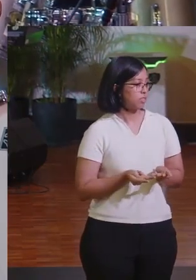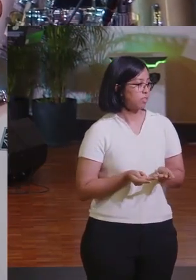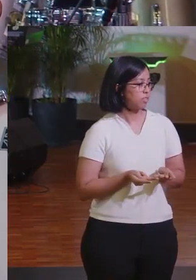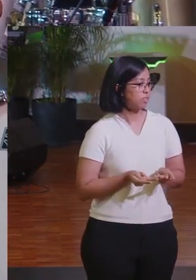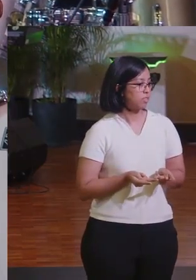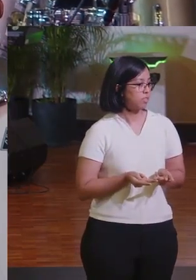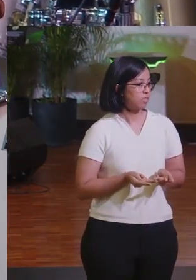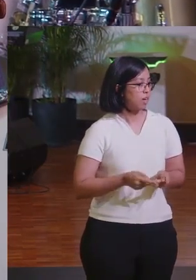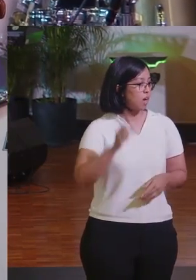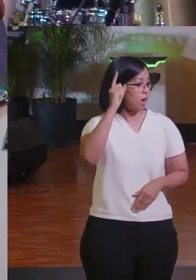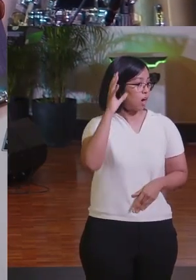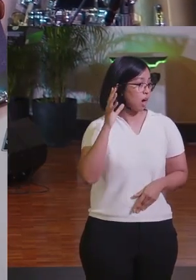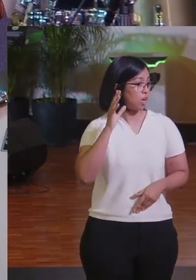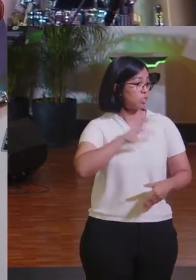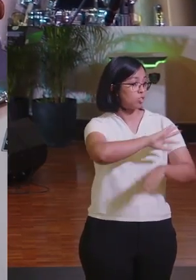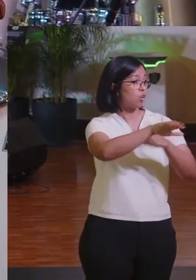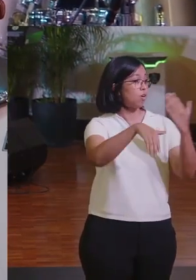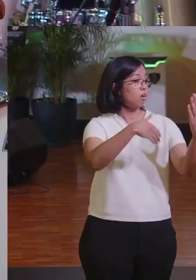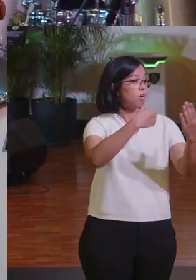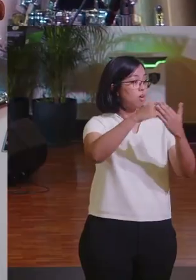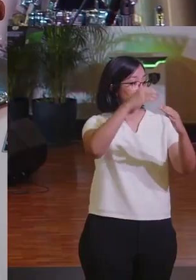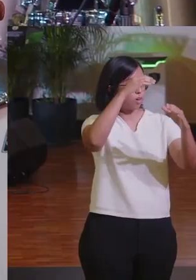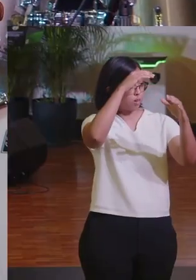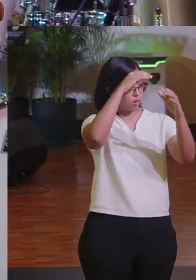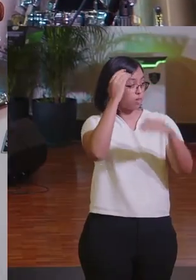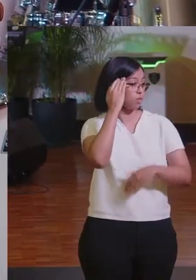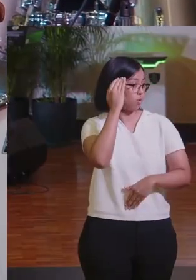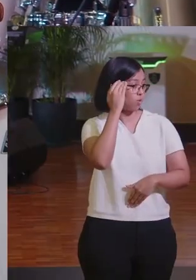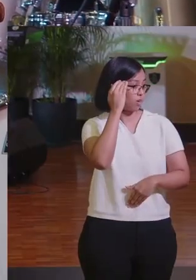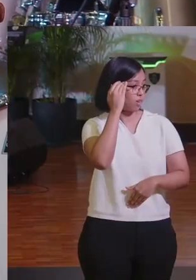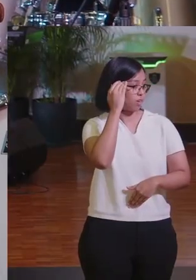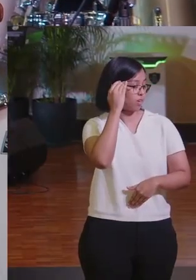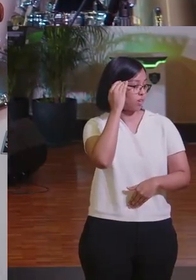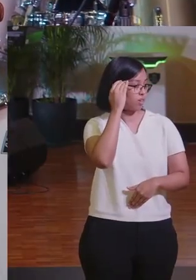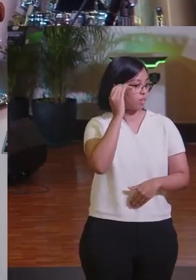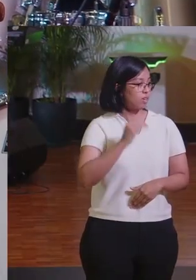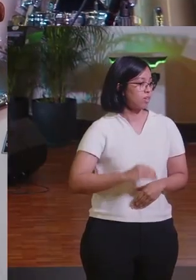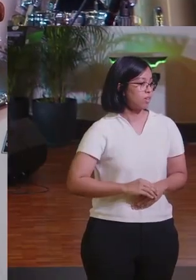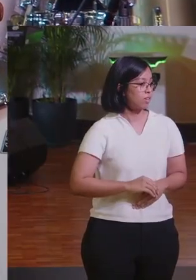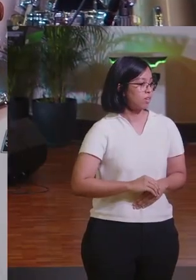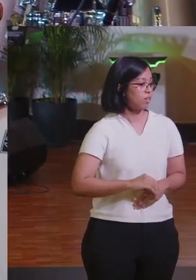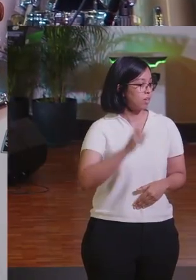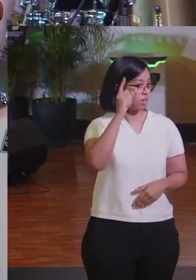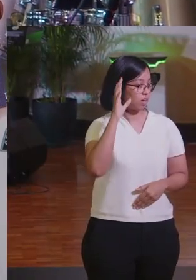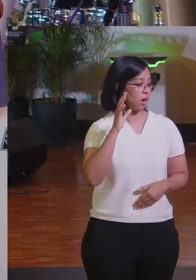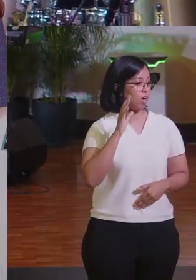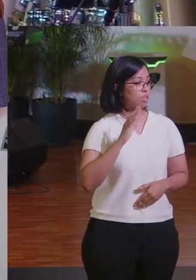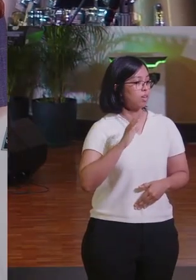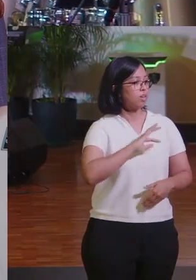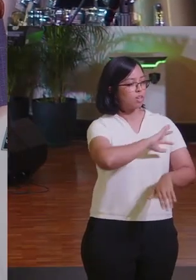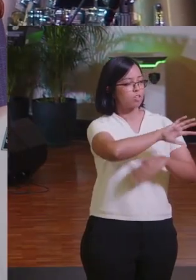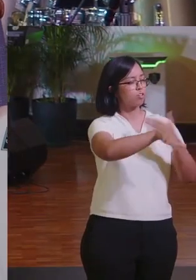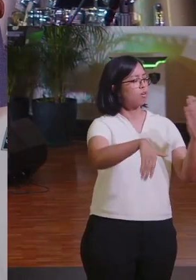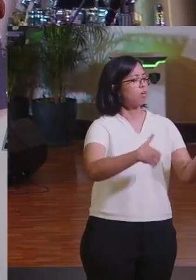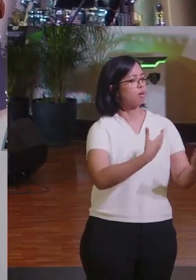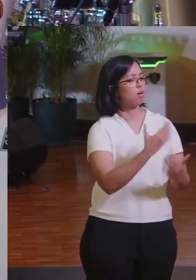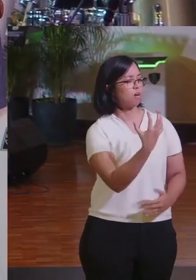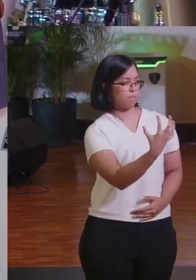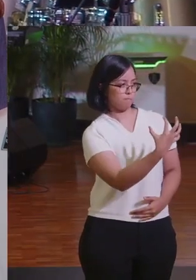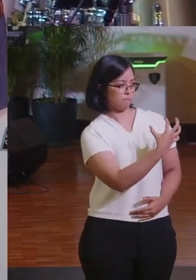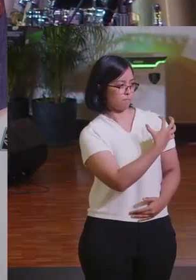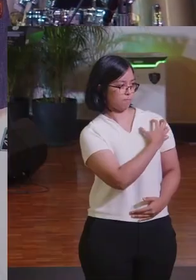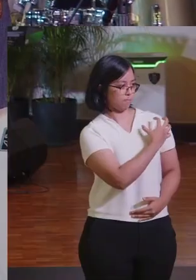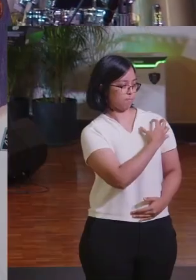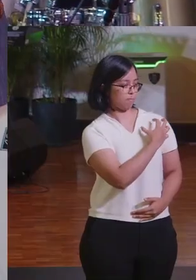time, omniscient, alam niya ang lahat ng bagay. At omnipotence, makapangyarihan sa